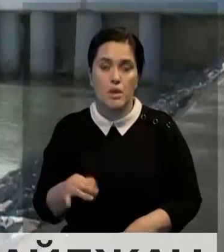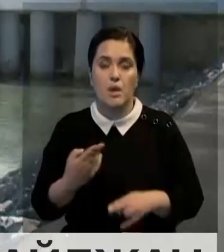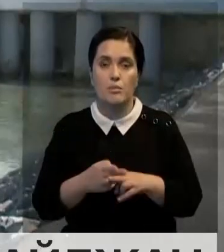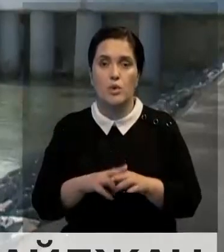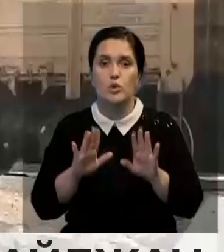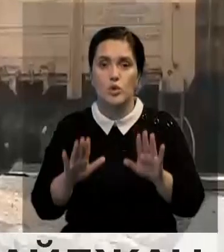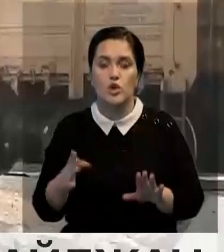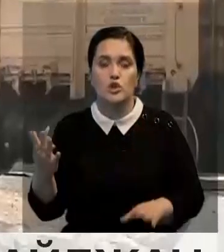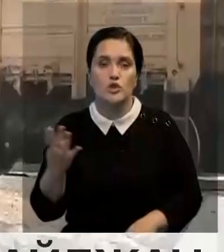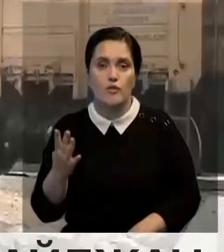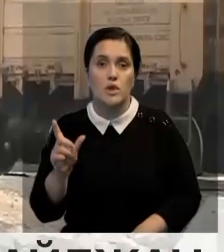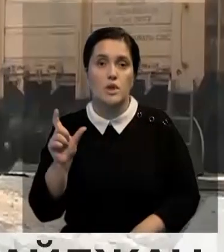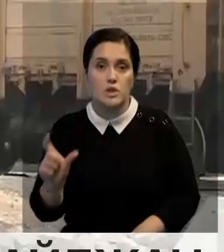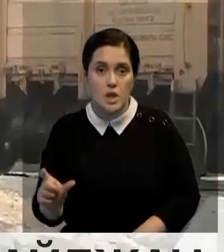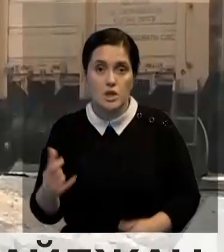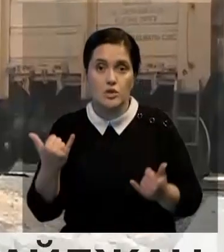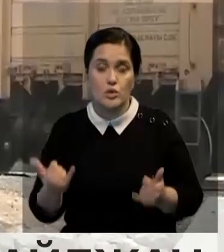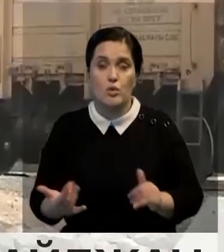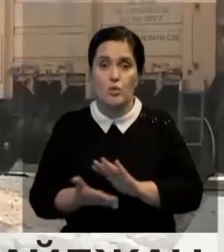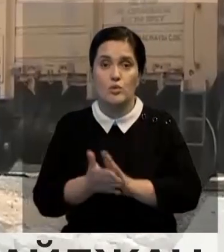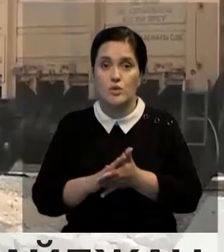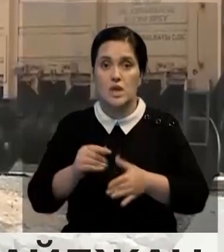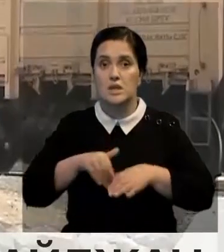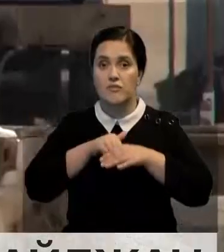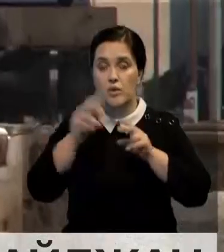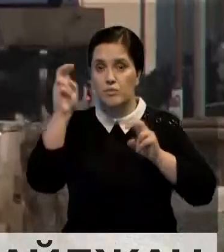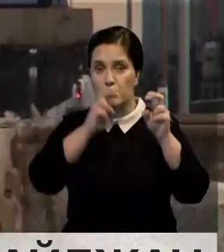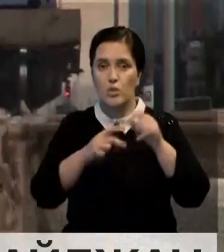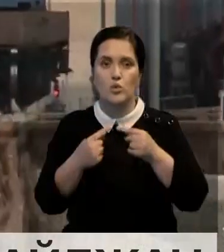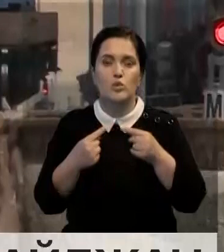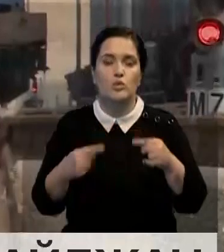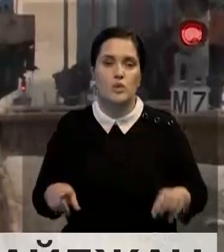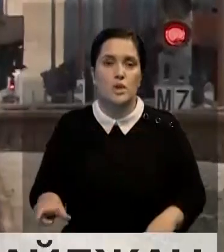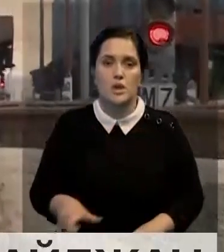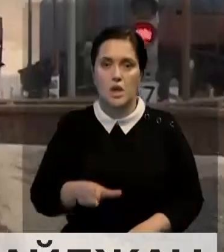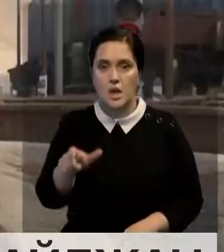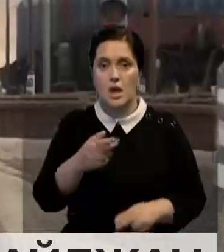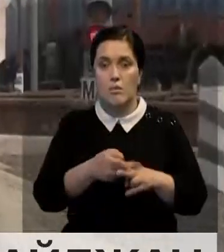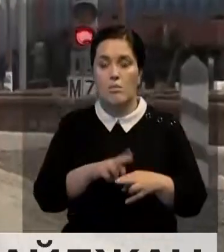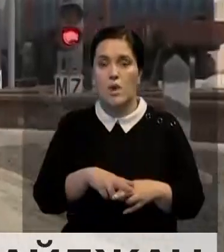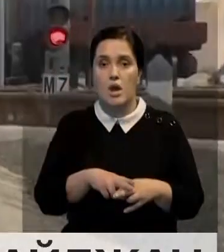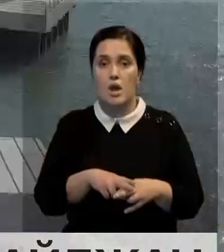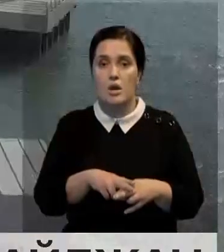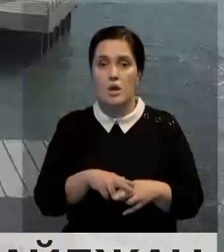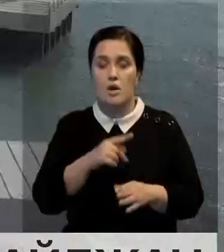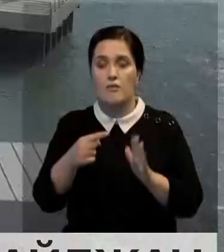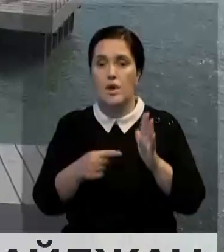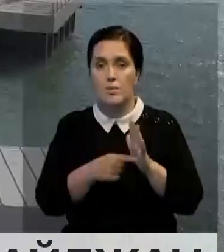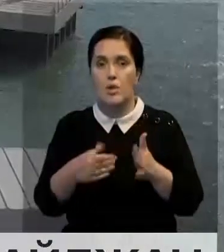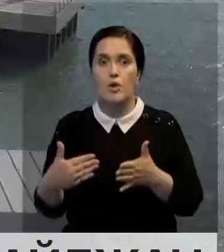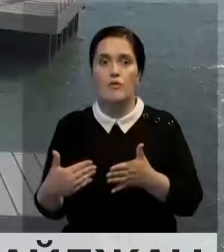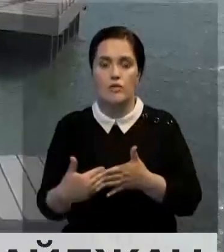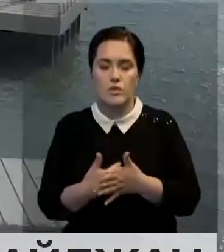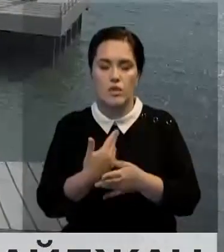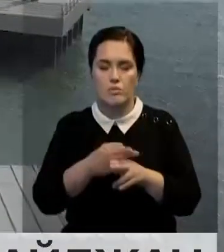лишь 1/4. И в нынешних условиях, когда инвесторы в поиске альтернативных маршрутов, на смену традиционным, вопрос вновь